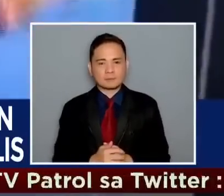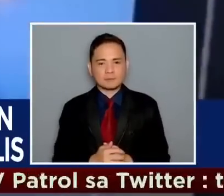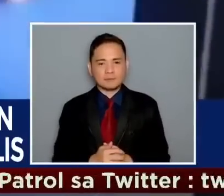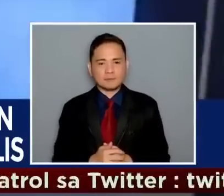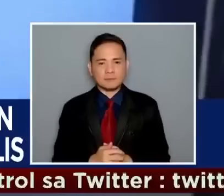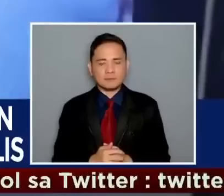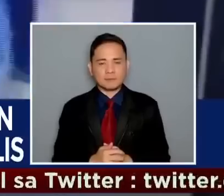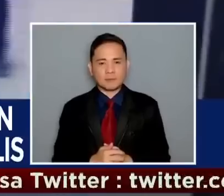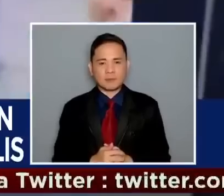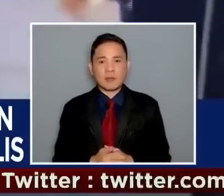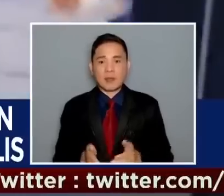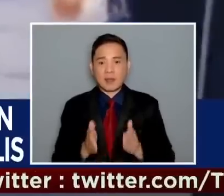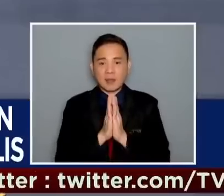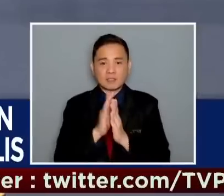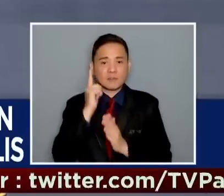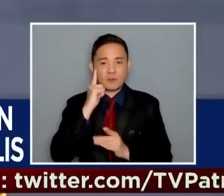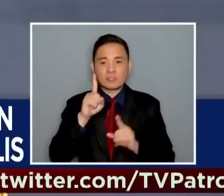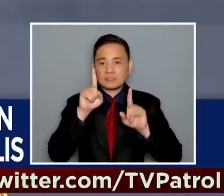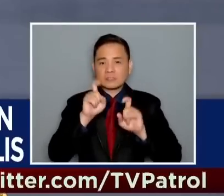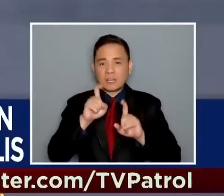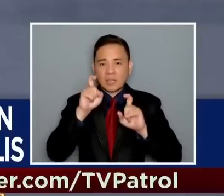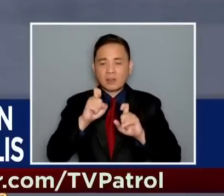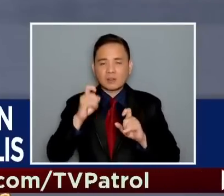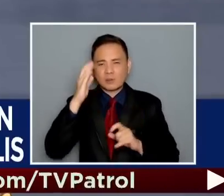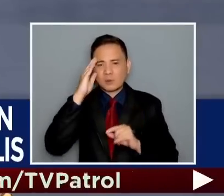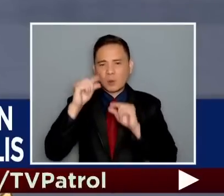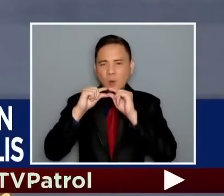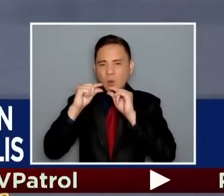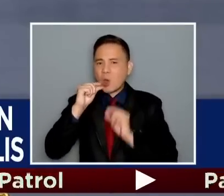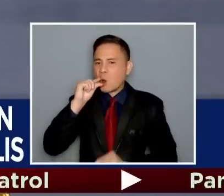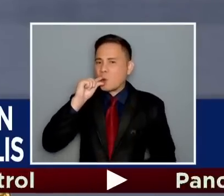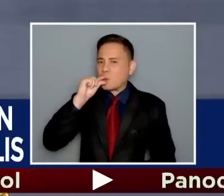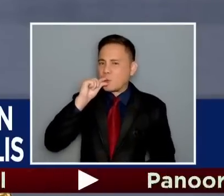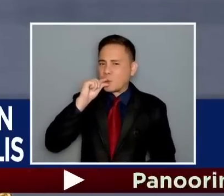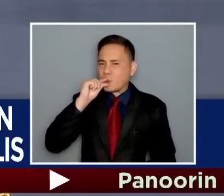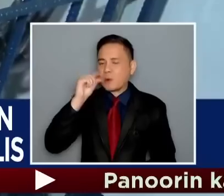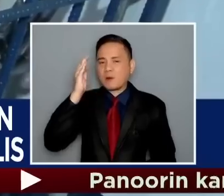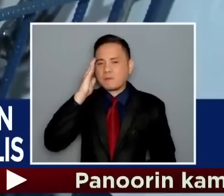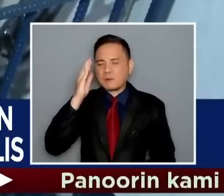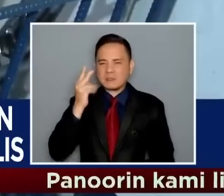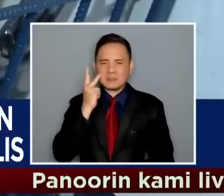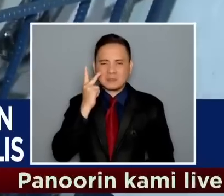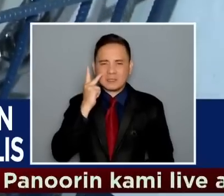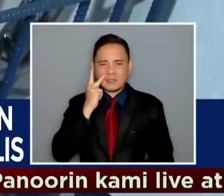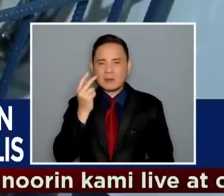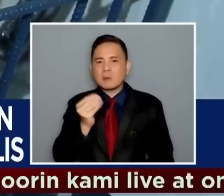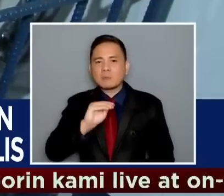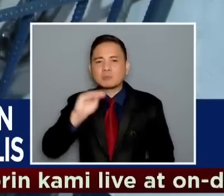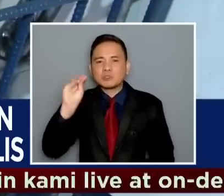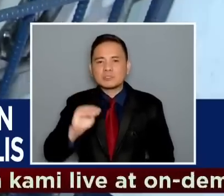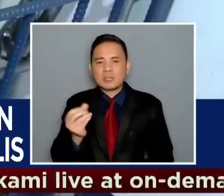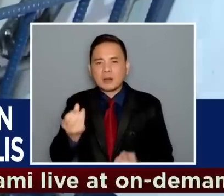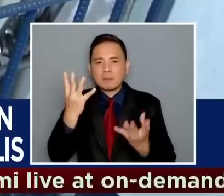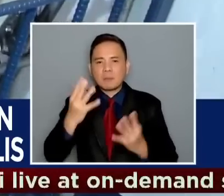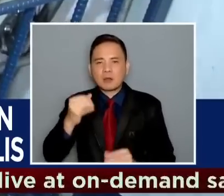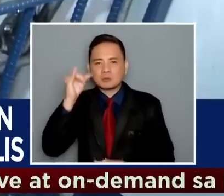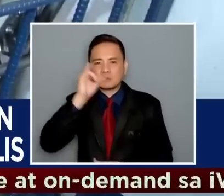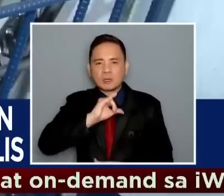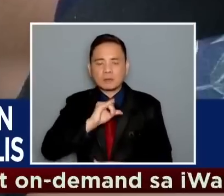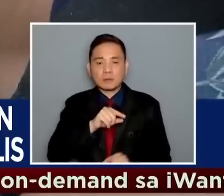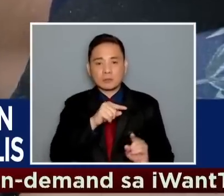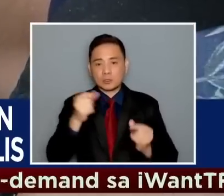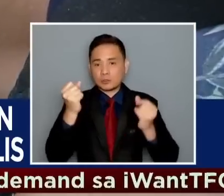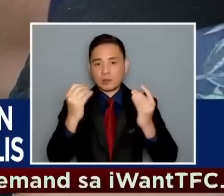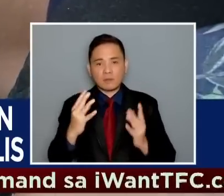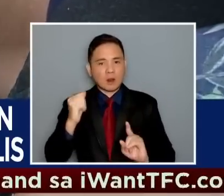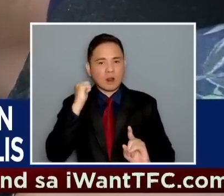breath test sa allied agencies natin at nag-positive siya ron. Tumanggi magbigay ng pahayag ang driver